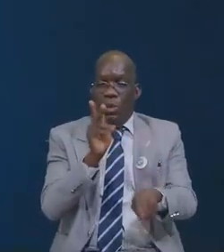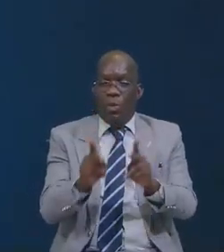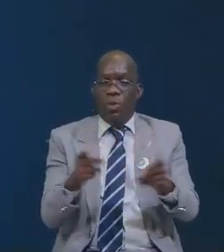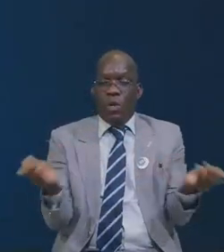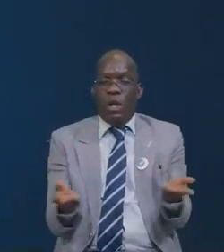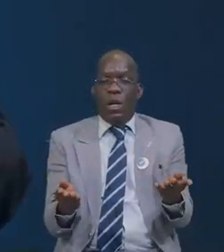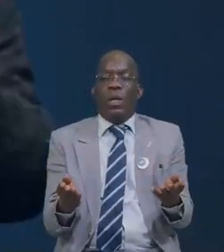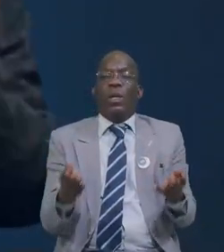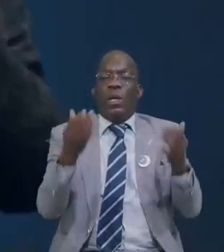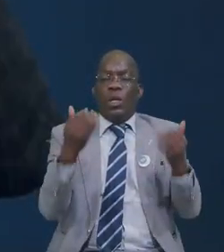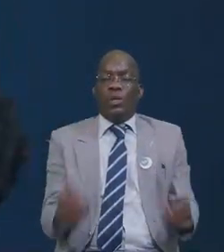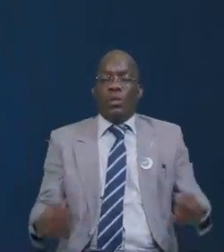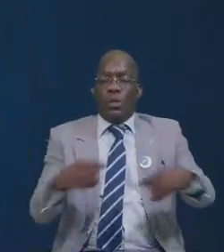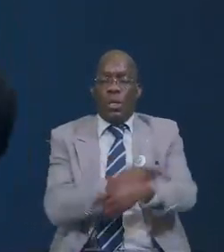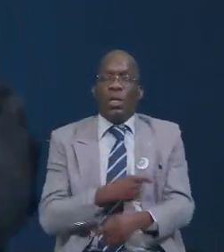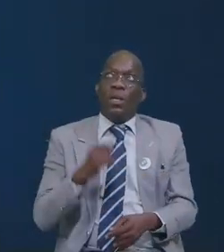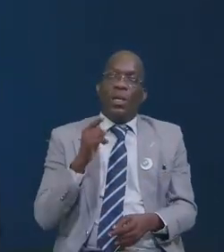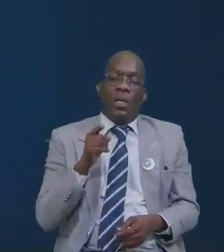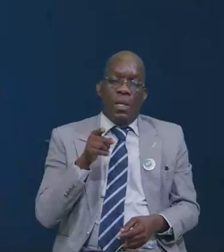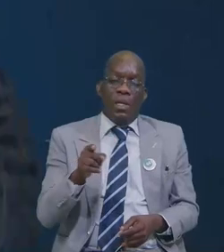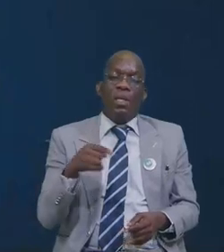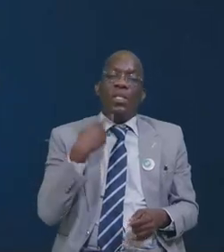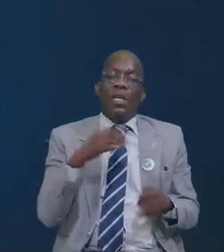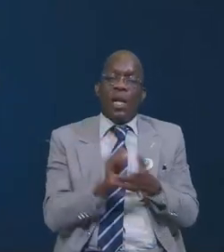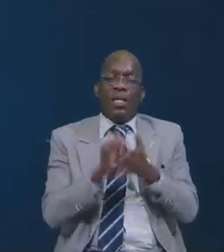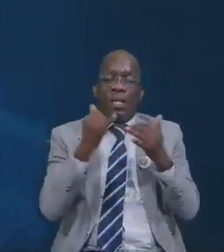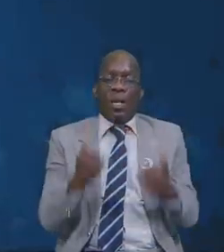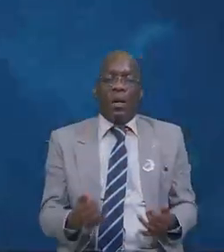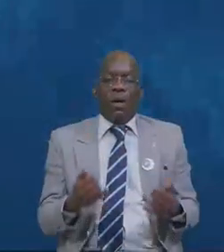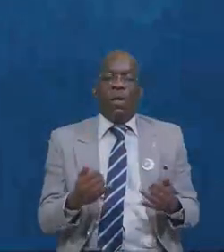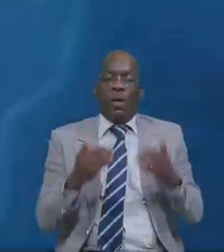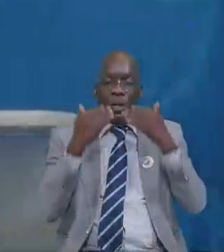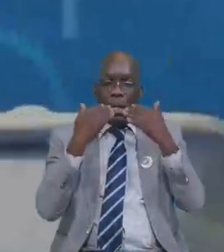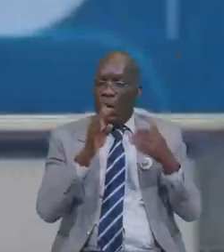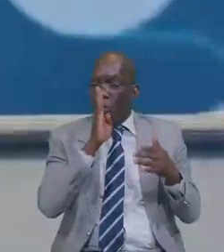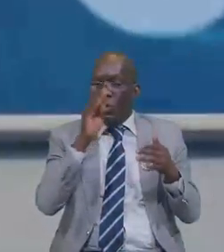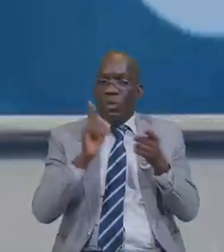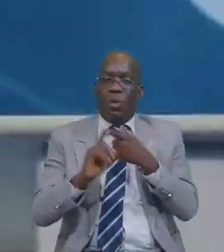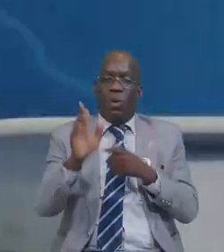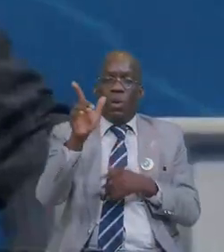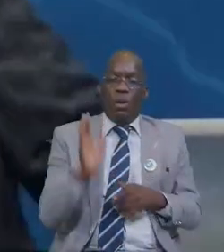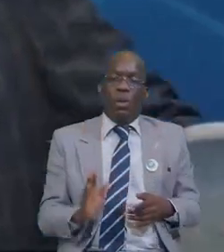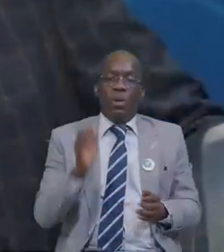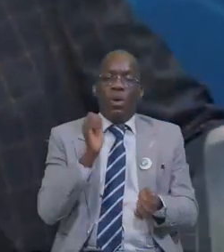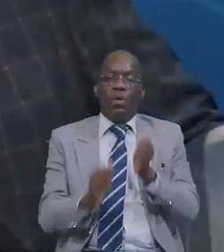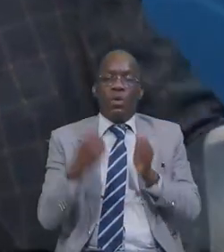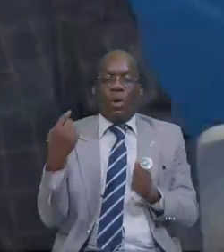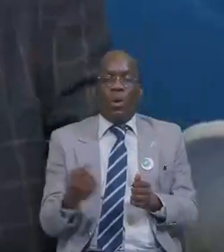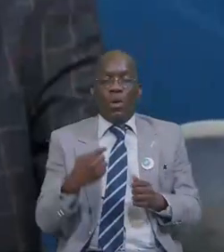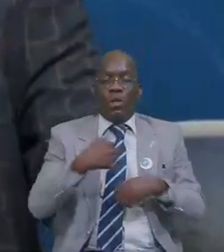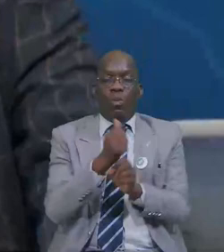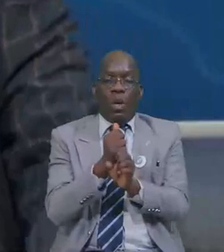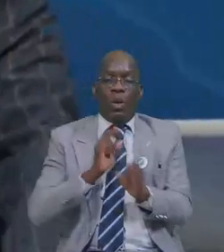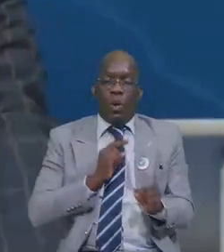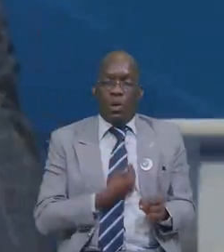qui sont là aujourd'hui, toujours, maintenant. Grâce soit rendue à Dieu qui nous fait toujours